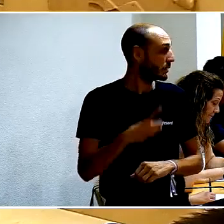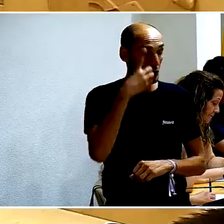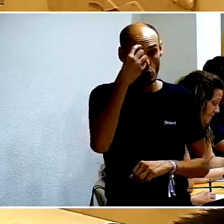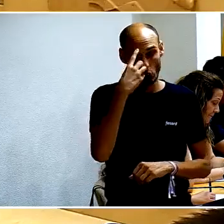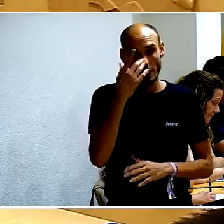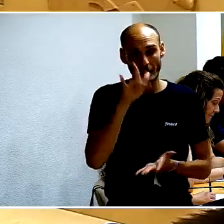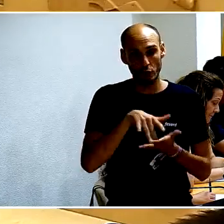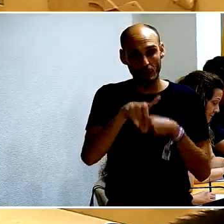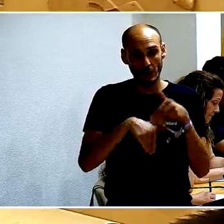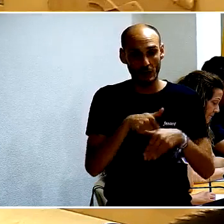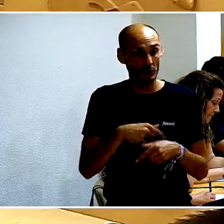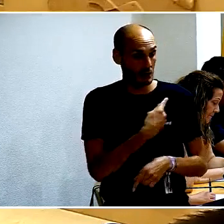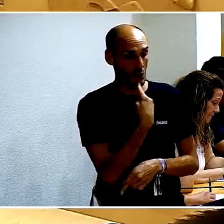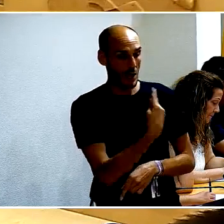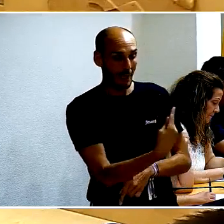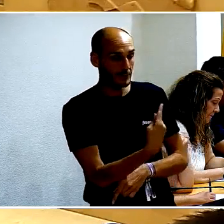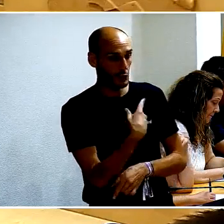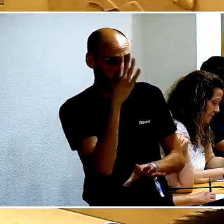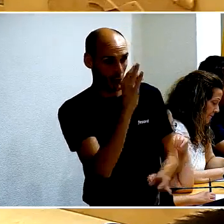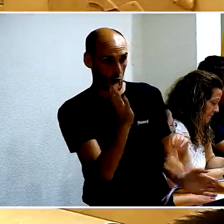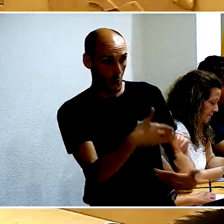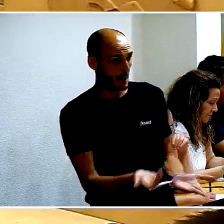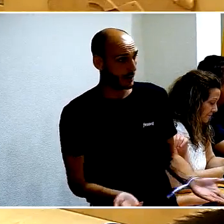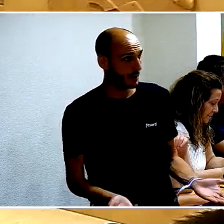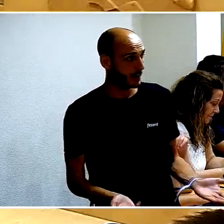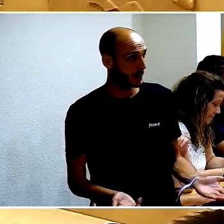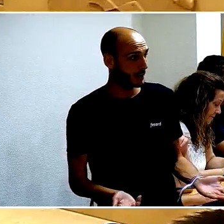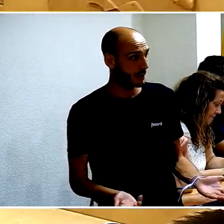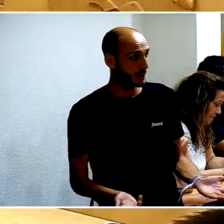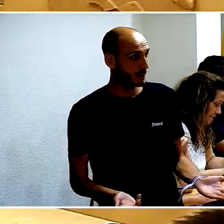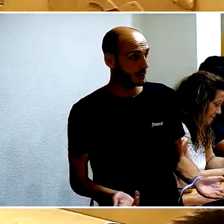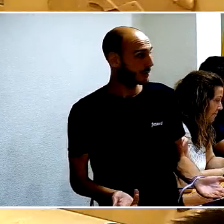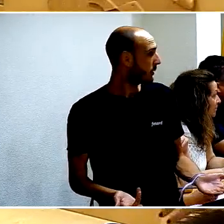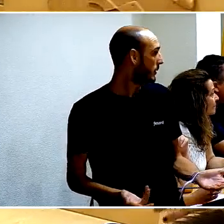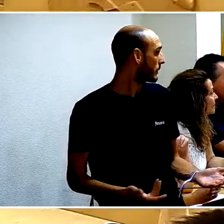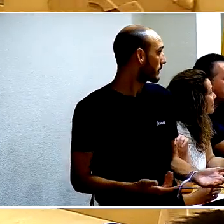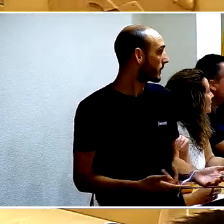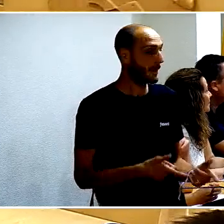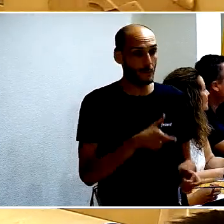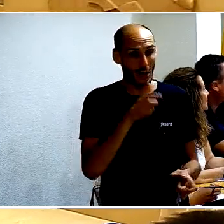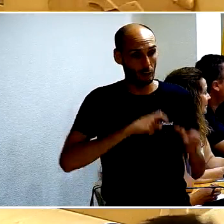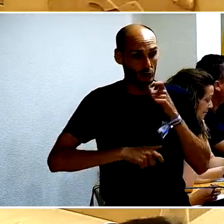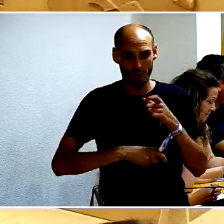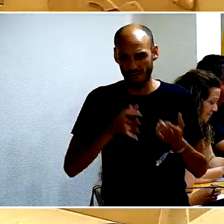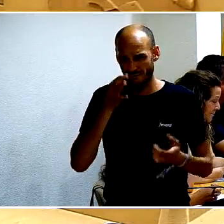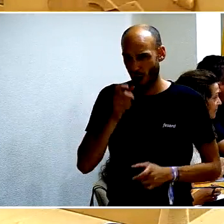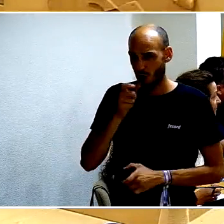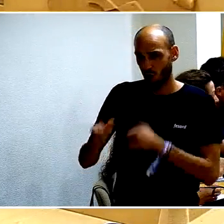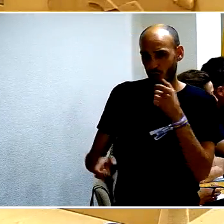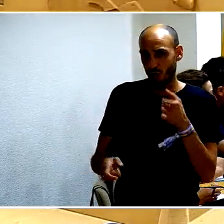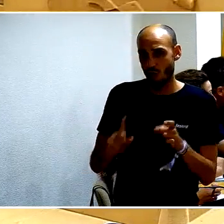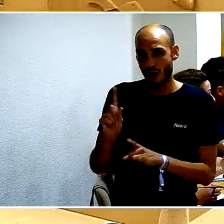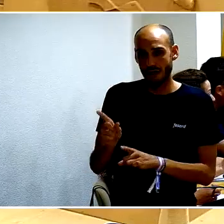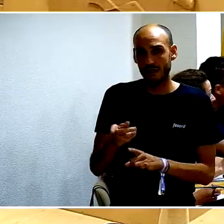que el que ha dit no té ningú sentit, em gustaria explicar-lo. Home, però quina al·lusió? O sigui, una al·lusió és quan l'al·ludís al seu